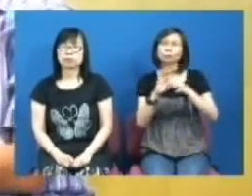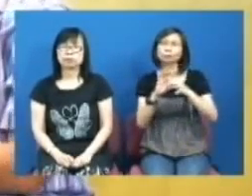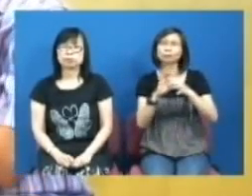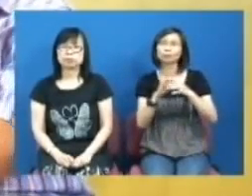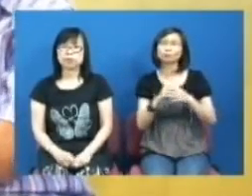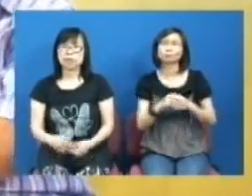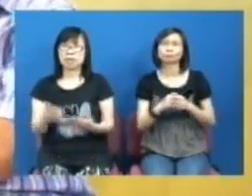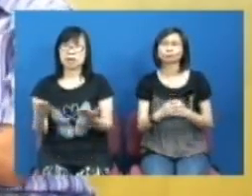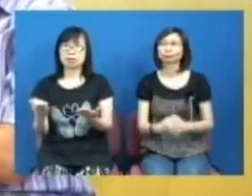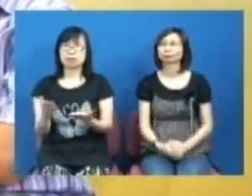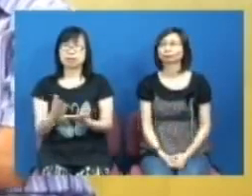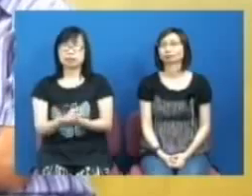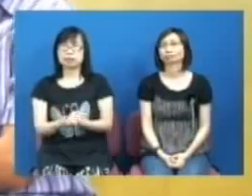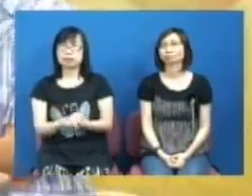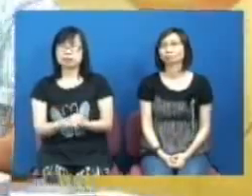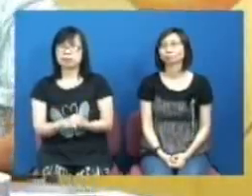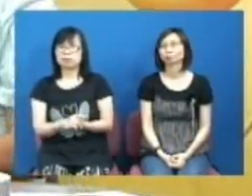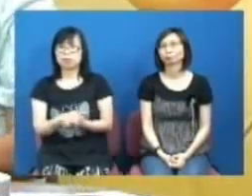時